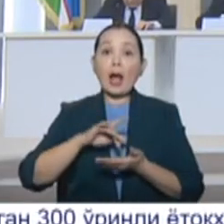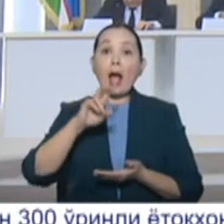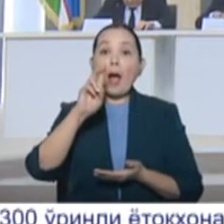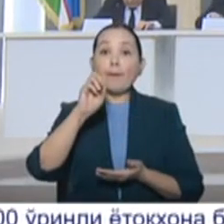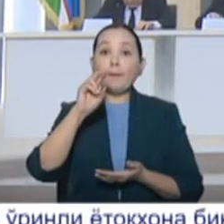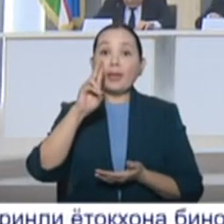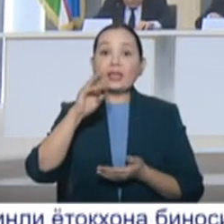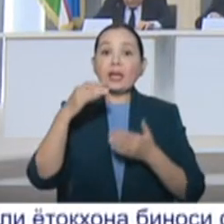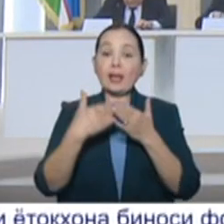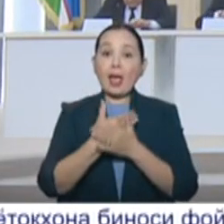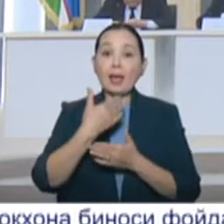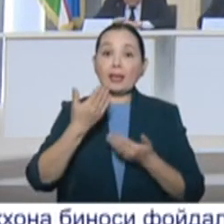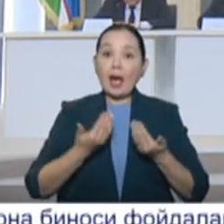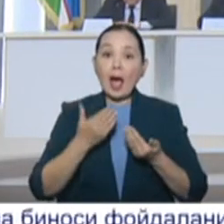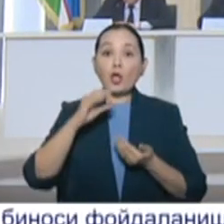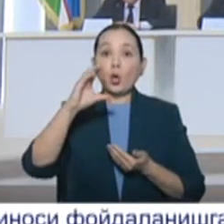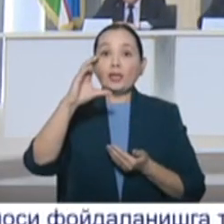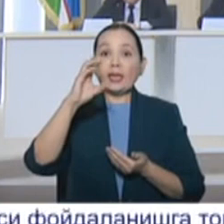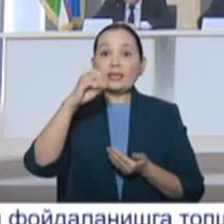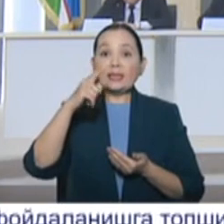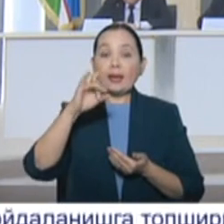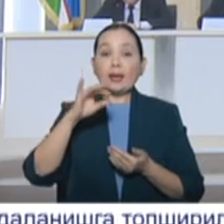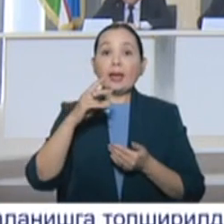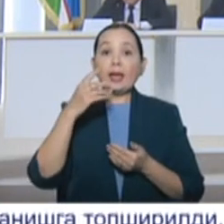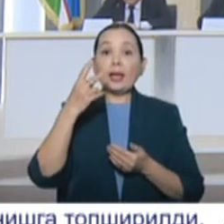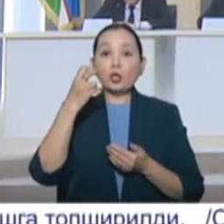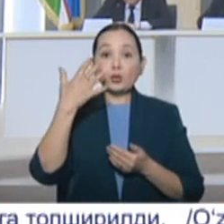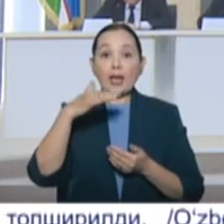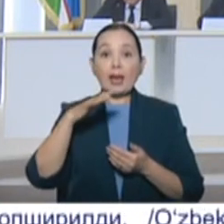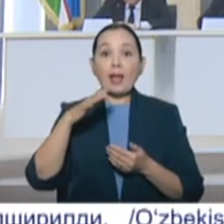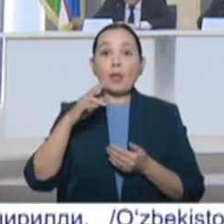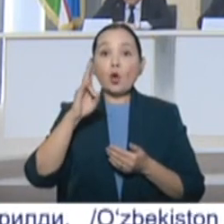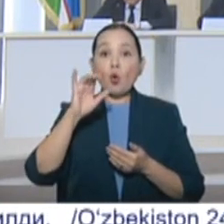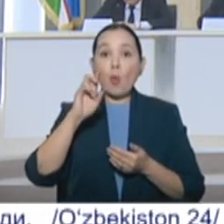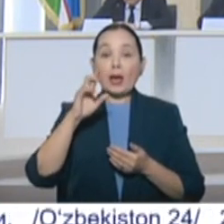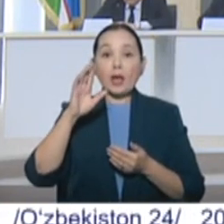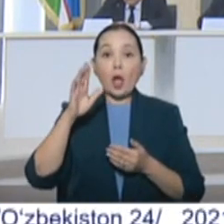Yangi hayot va Sergeli tumanlarida 250 ming kubali oqova suvlarni